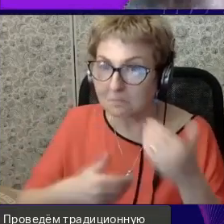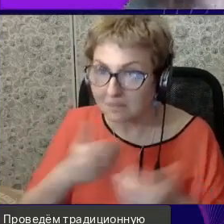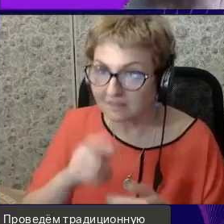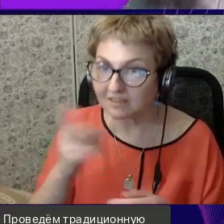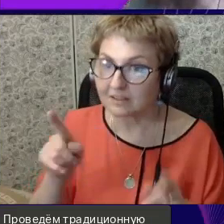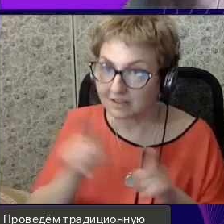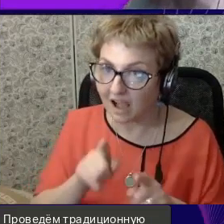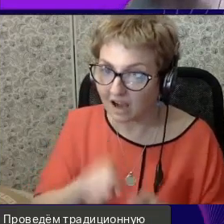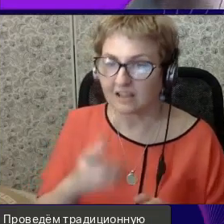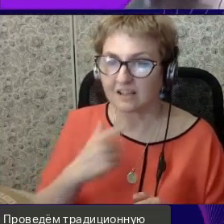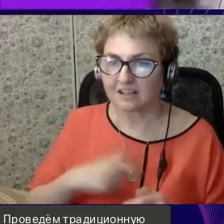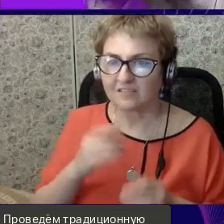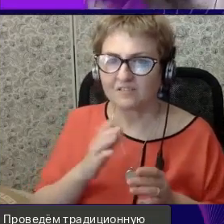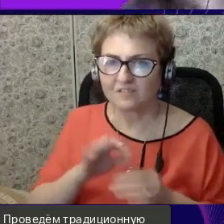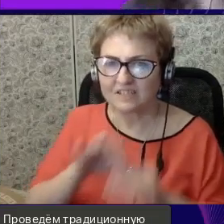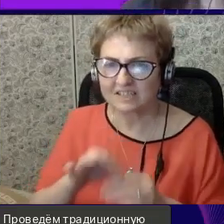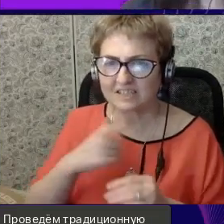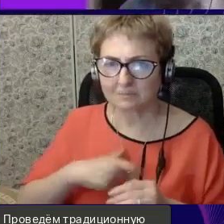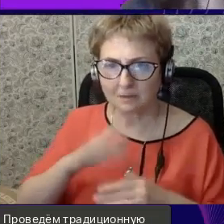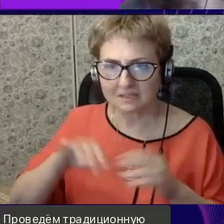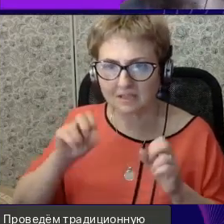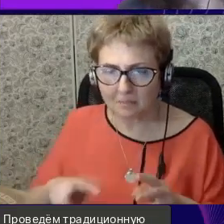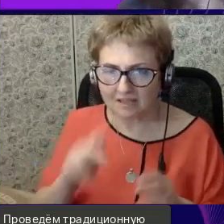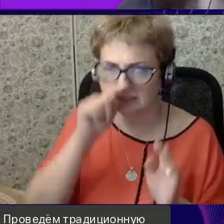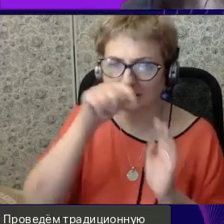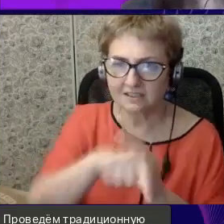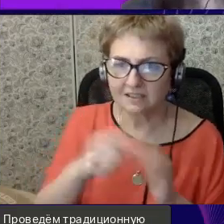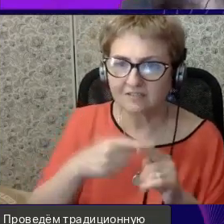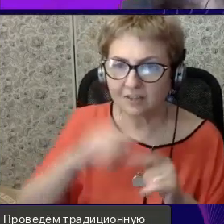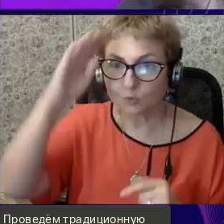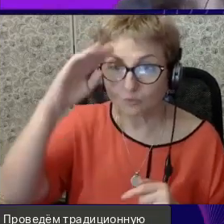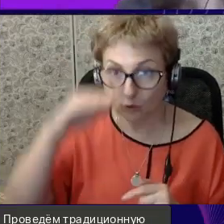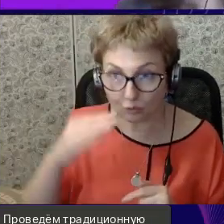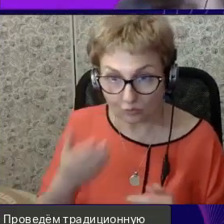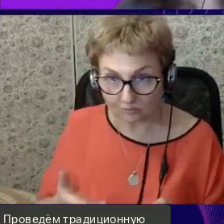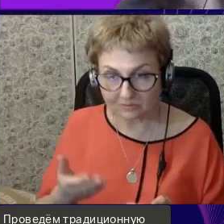вы не докажете людям, что нужно плыть именно так, вот, вести